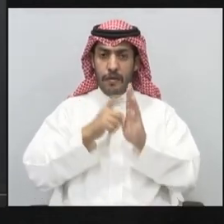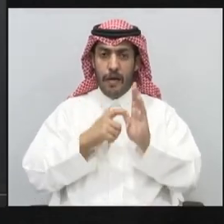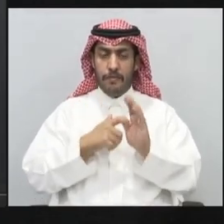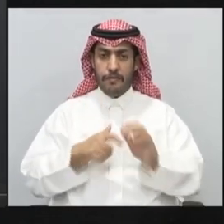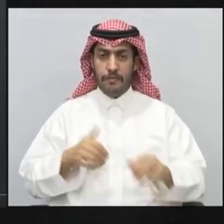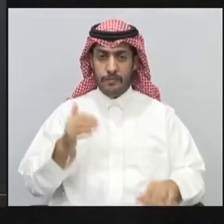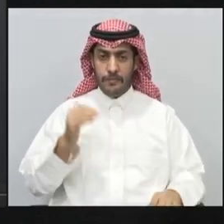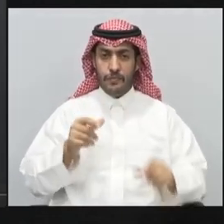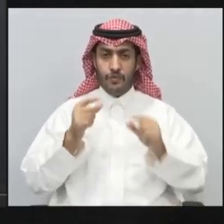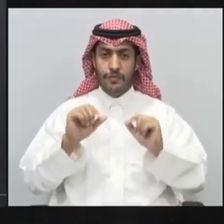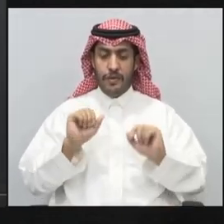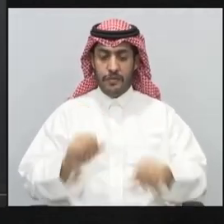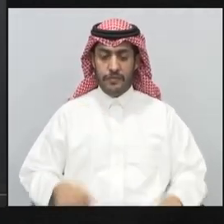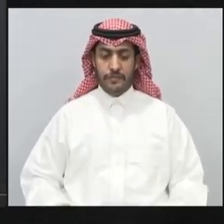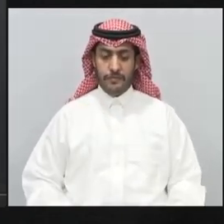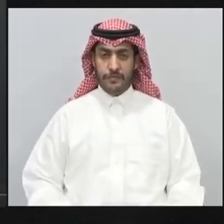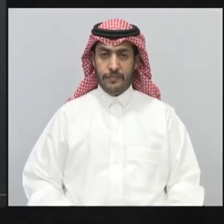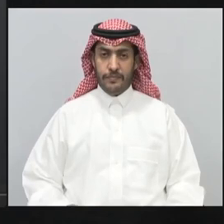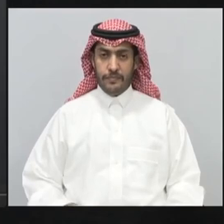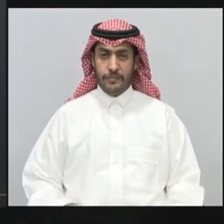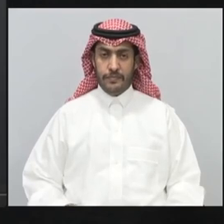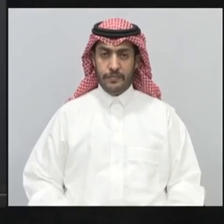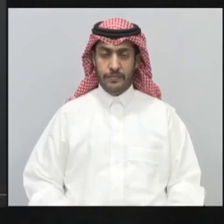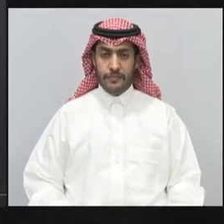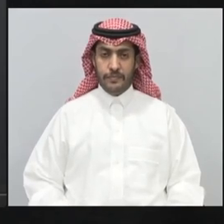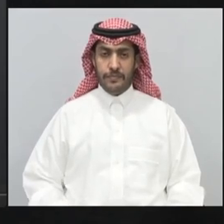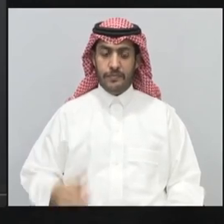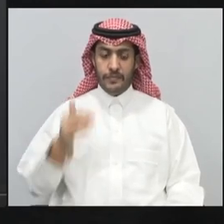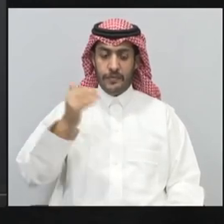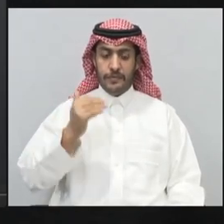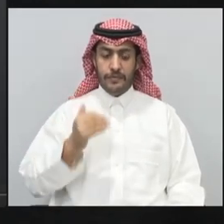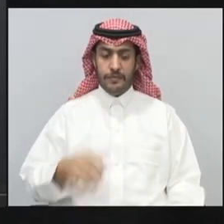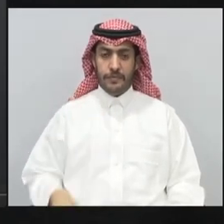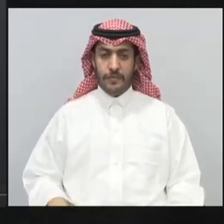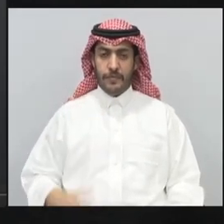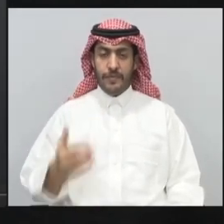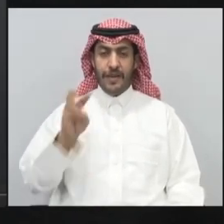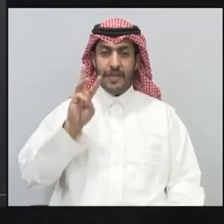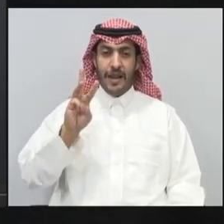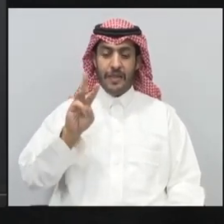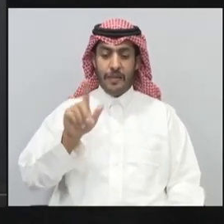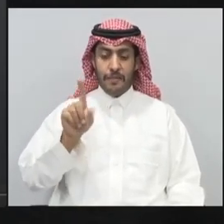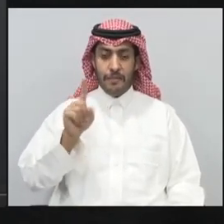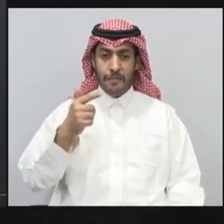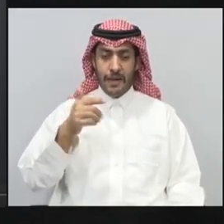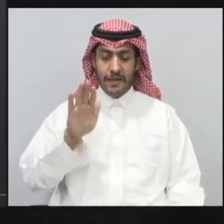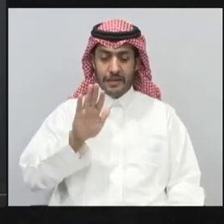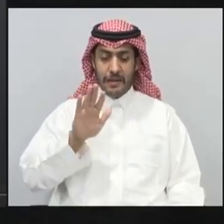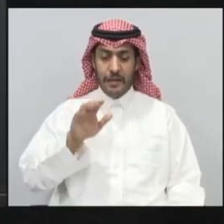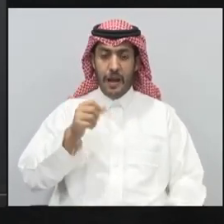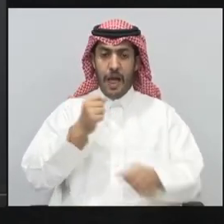ايضا هذه جمله وانت ايضا تاتي بجمله مشابهه ومحاكيه لهذه الجمله ثلاثه هنا بئس العمل